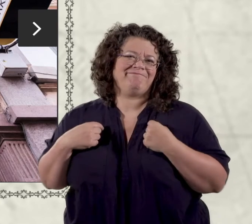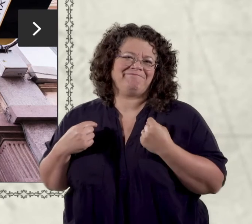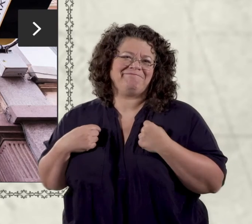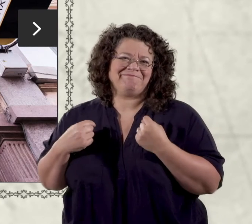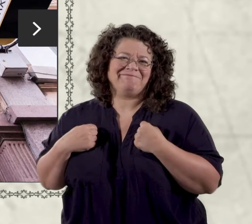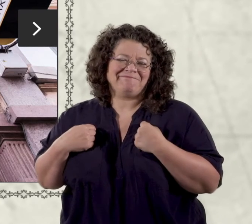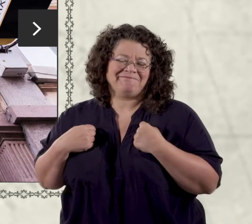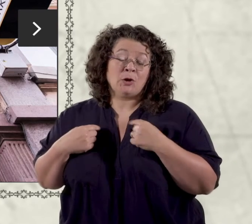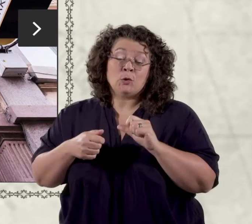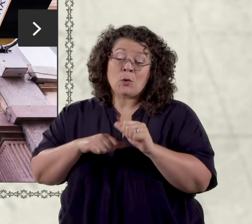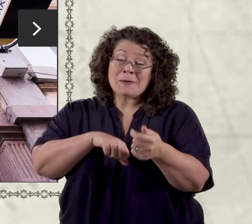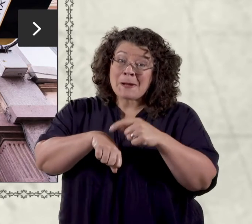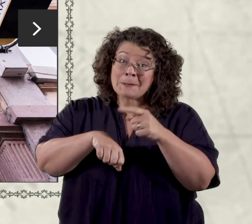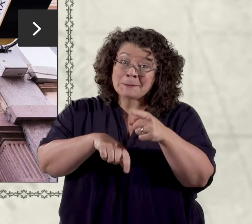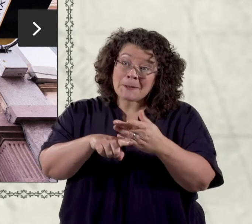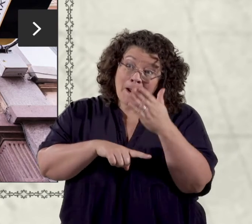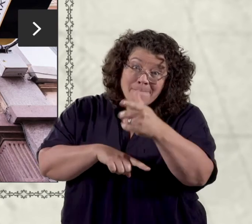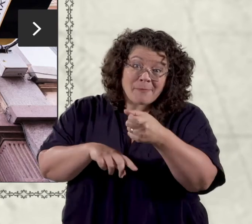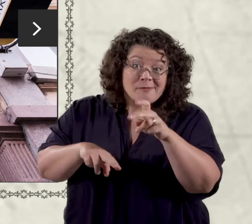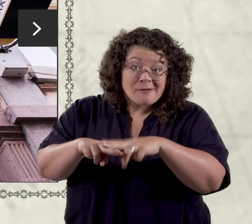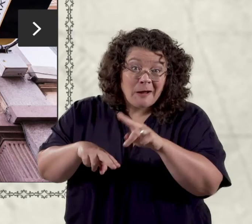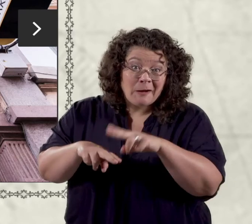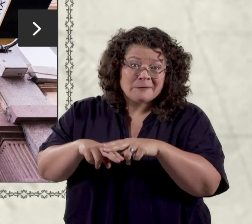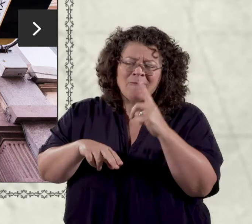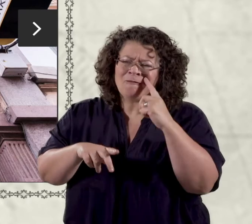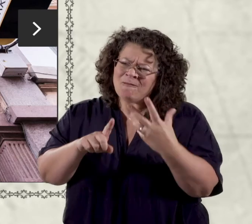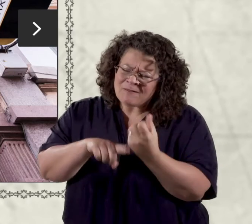Mae yna i cofio amdanau. Felly tro nesaf chi yng Nghaerdydd,